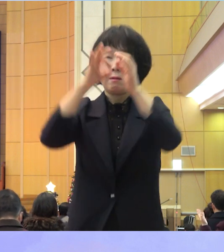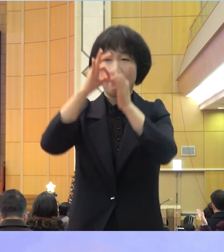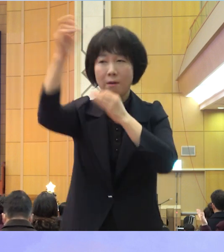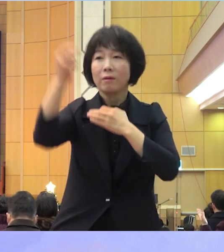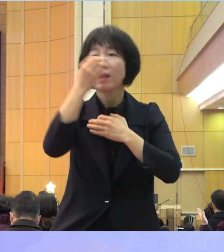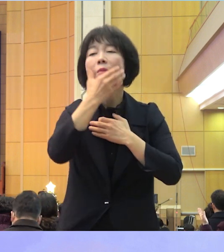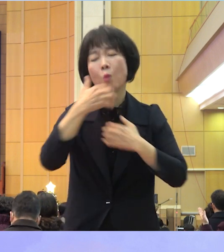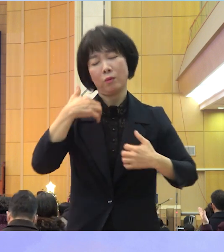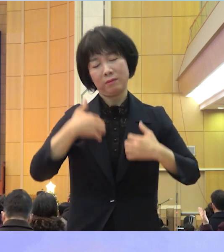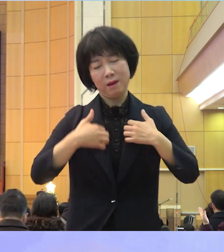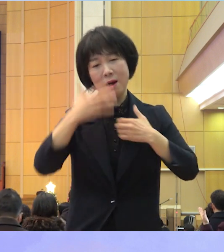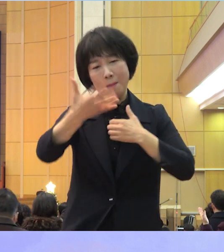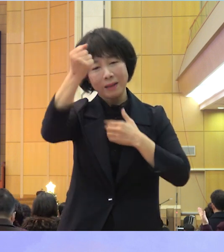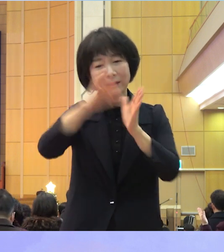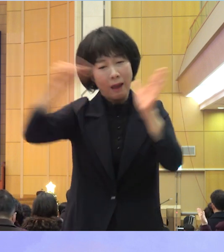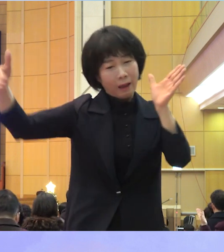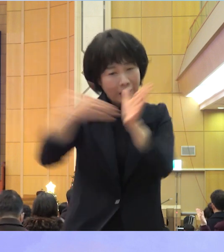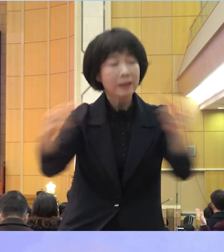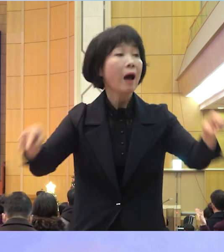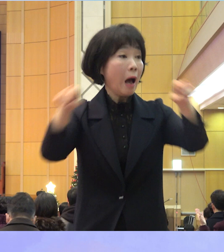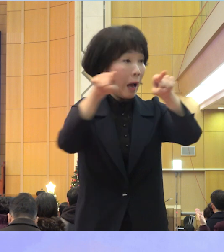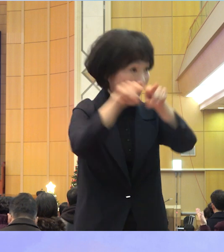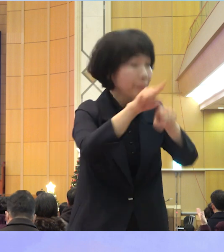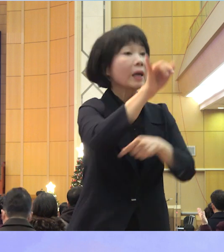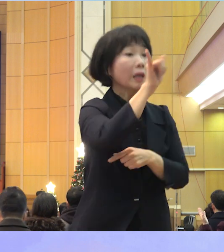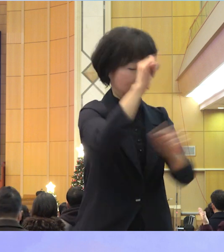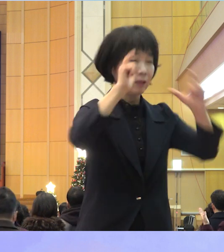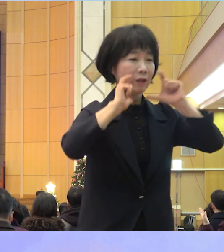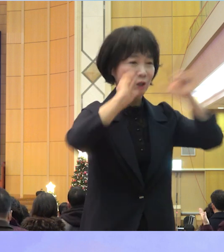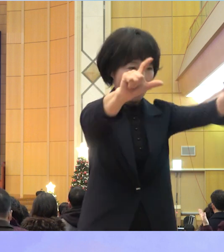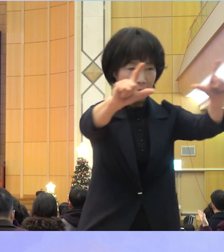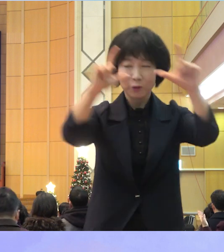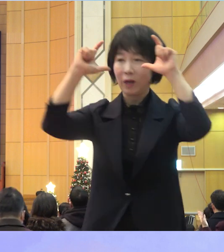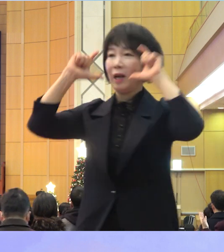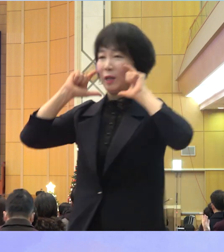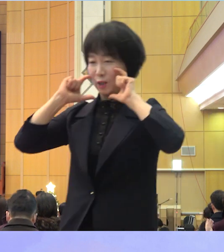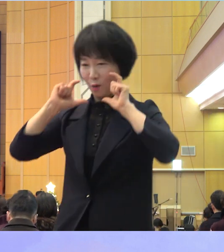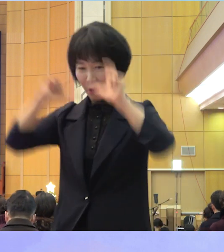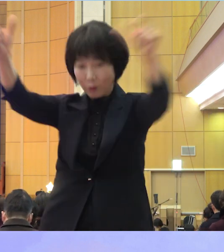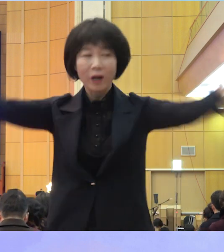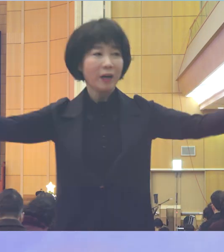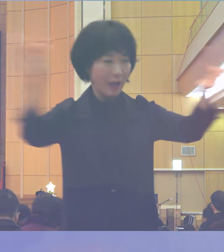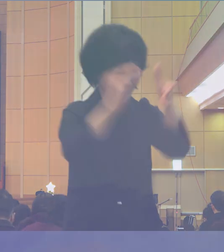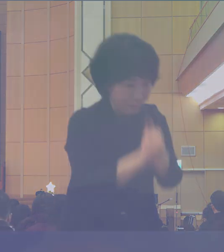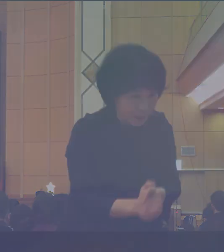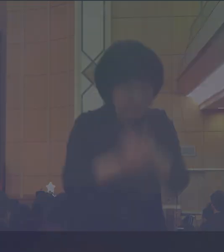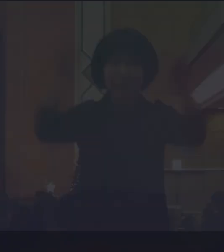들어가서 영생 복락 누릴 때까지 함께할지어다. 아멘.